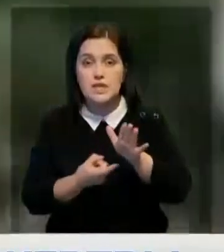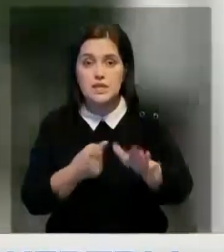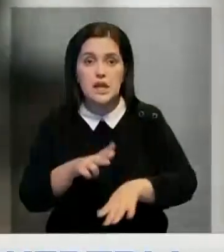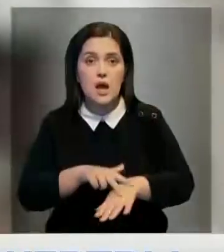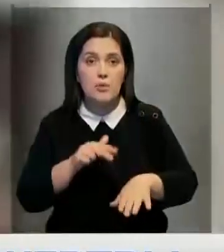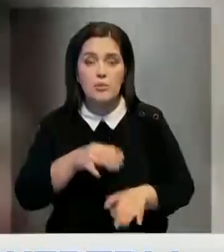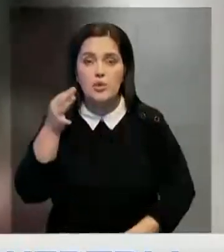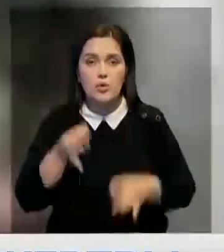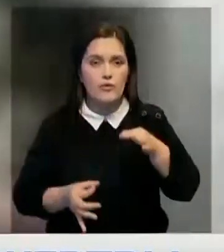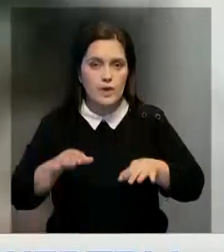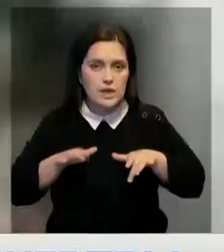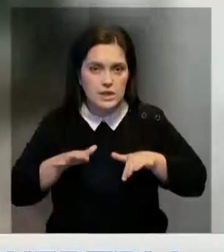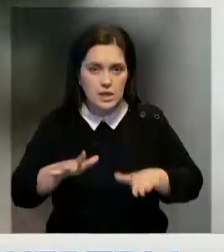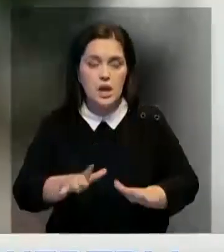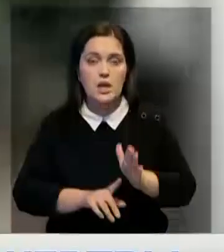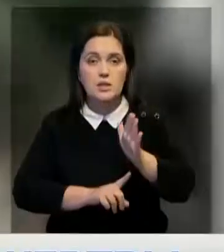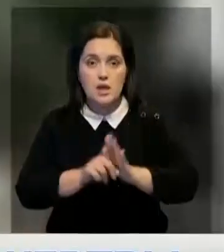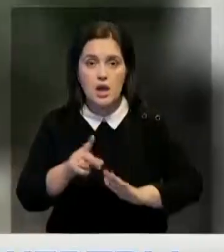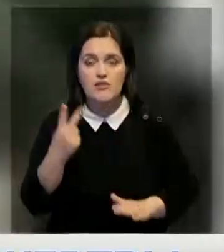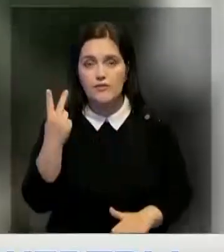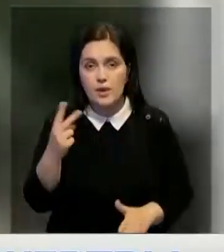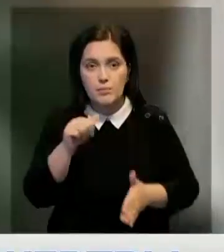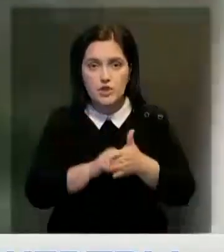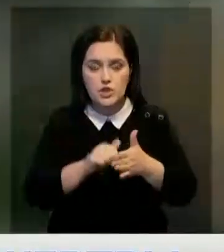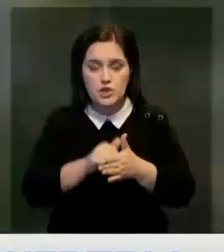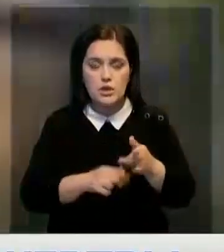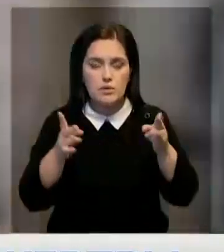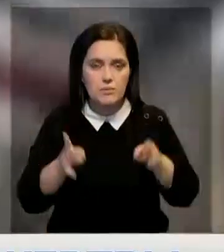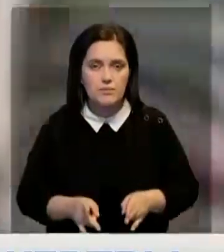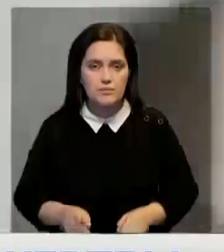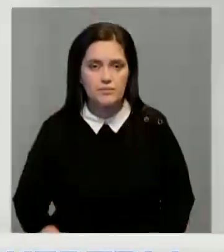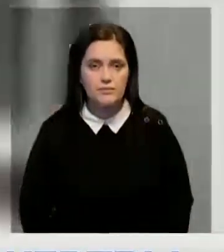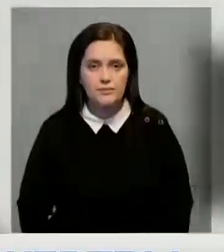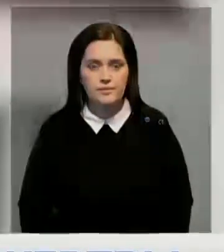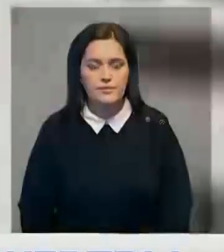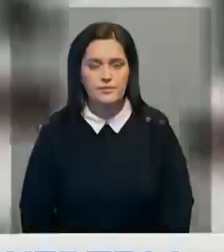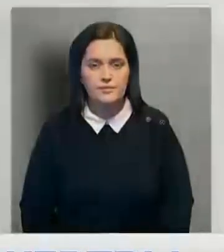Следственном комитете возбудили уголовное дело. Рассматриваются две версии произошедшего.